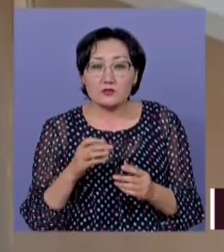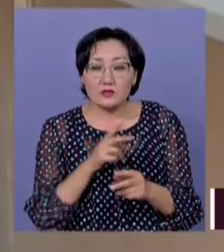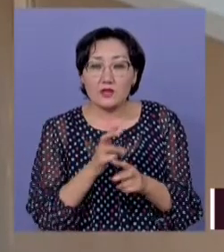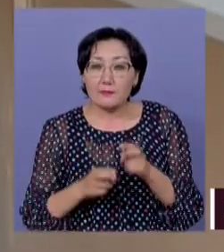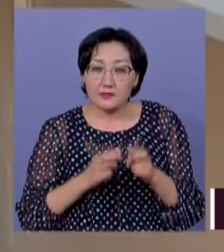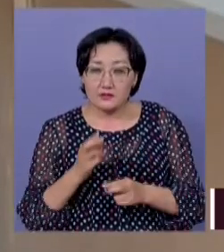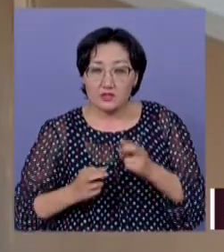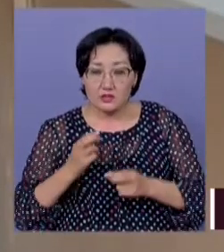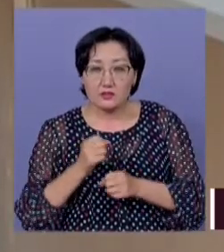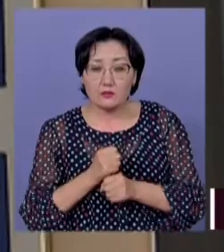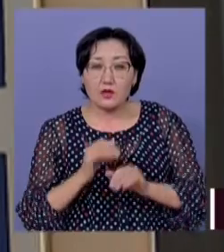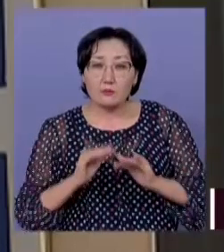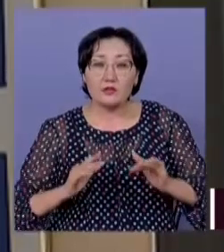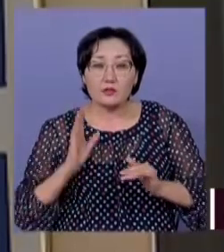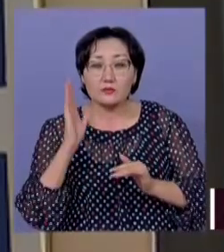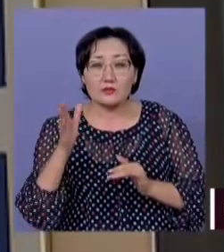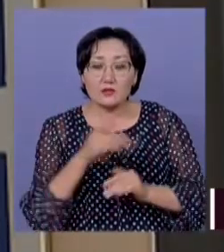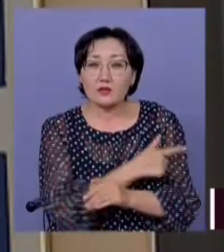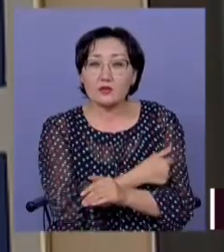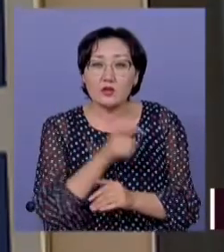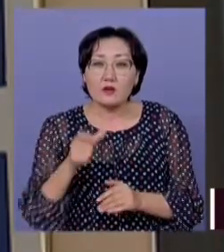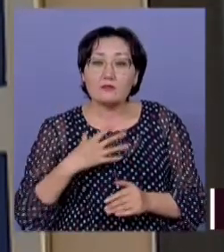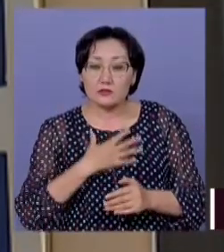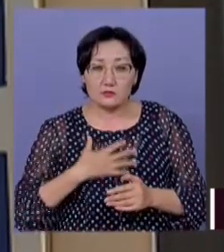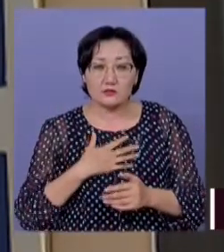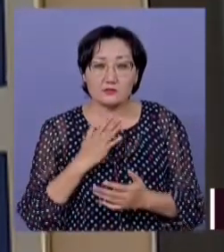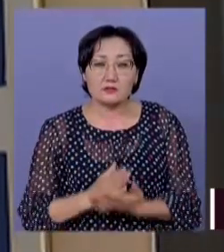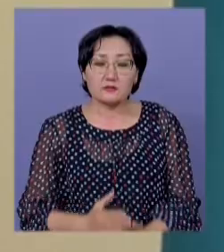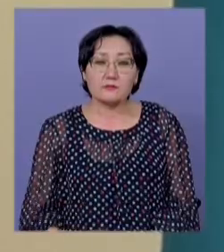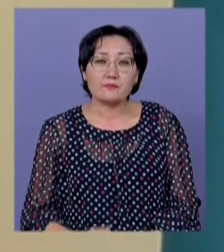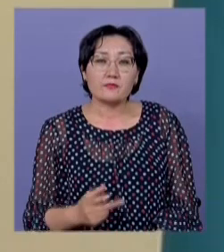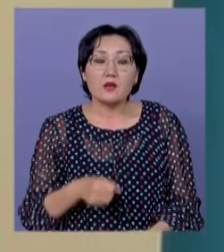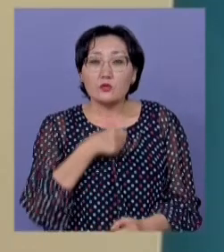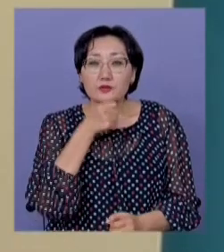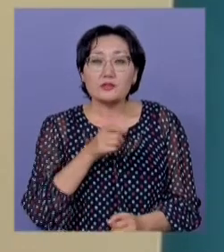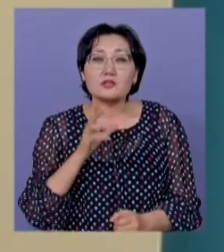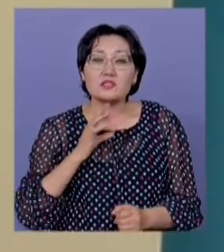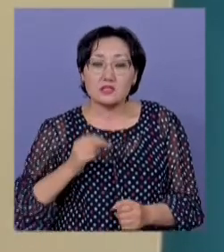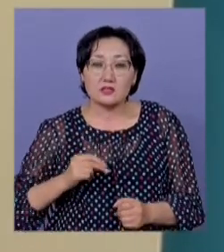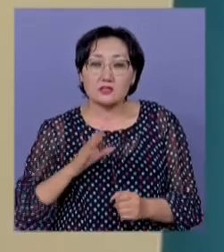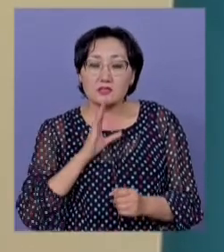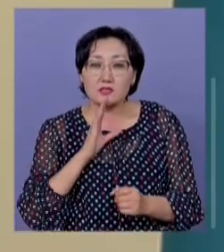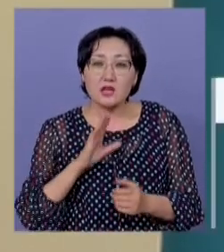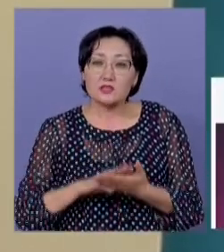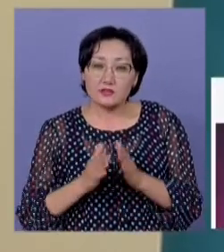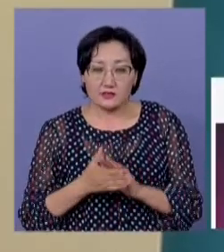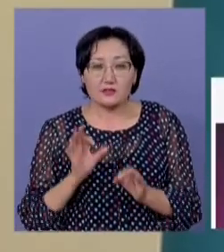операция жасалғанымен балалардың болашағына ақ халаттыларды алаңдап отыр. Үлкен қыздың жағдайы жақсы, орташа ауырлықта деп айтсақ